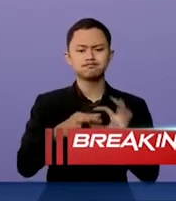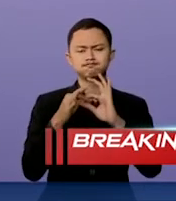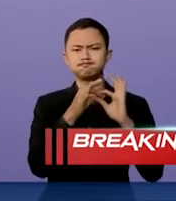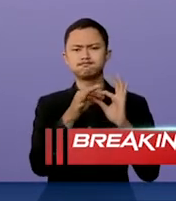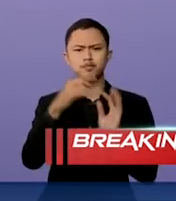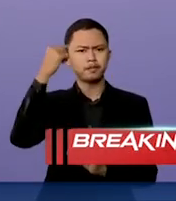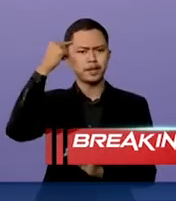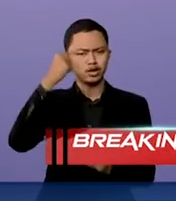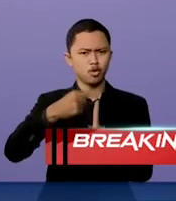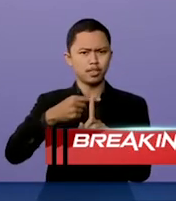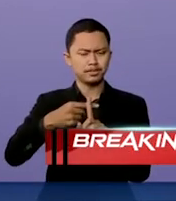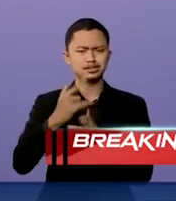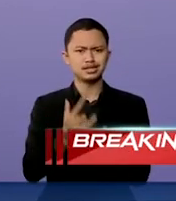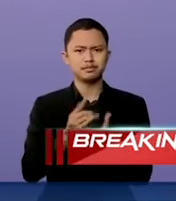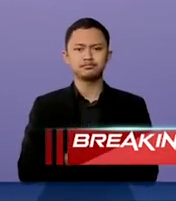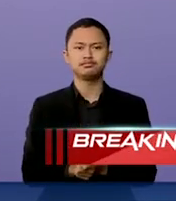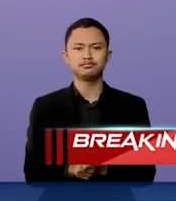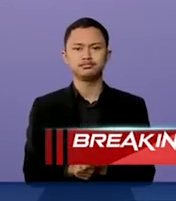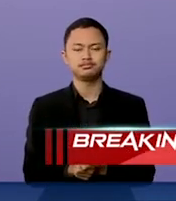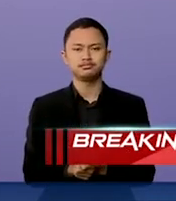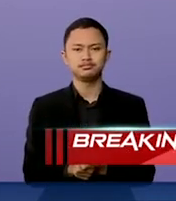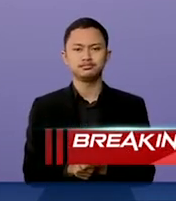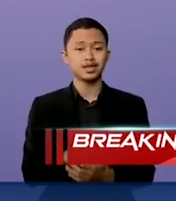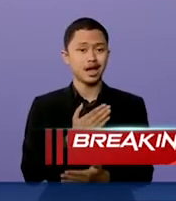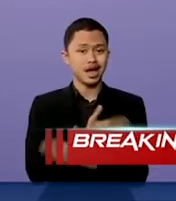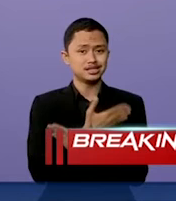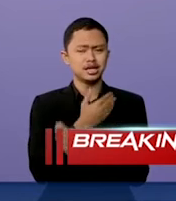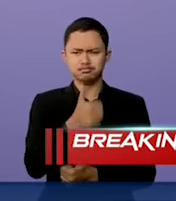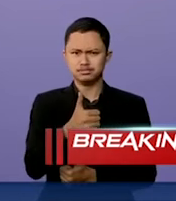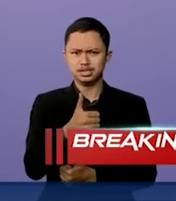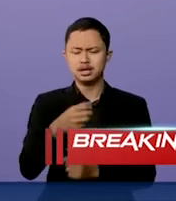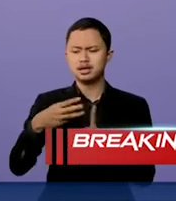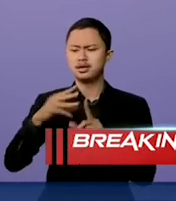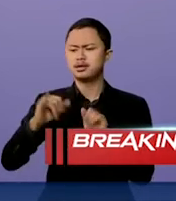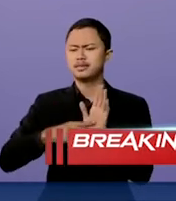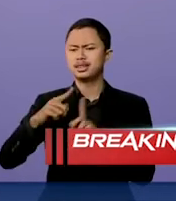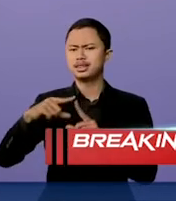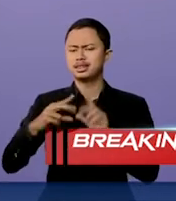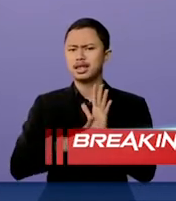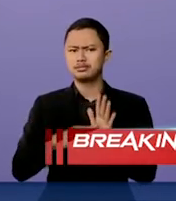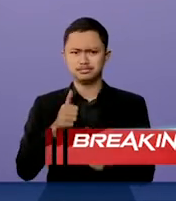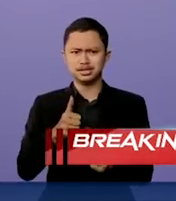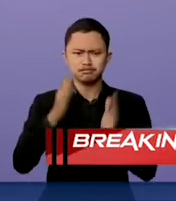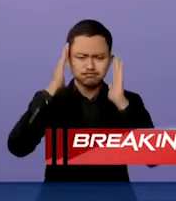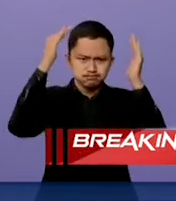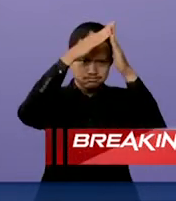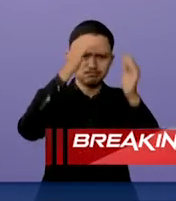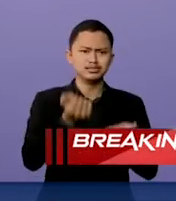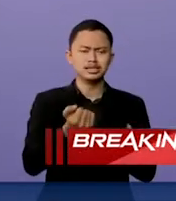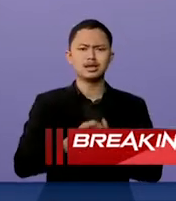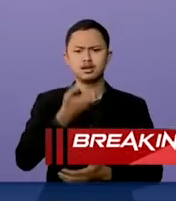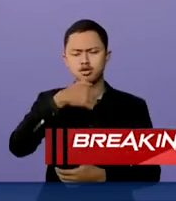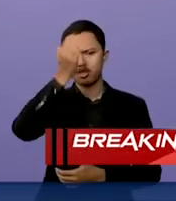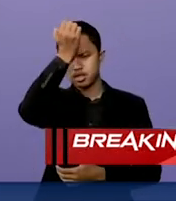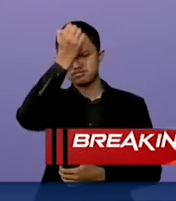royong masyarakat Aceh bisa masyarakat Bintan bisa Gorontalo bisa Daerah Istimewa Yogyakarta bisa